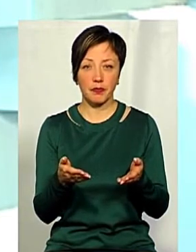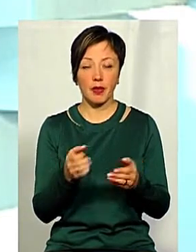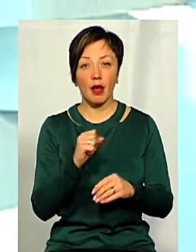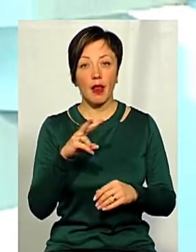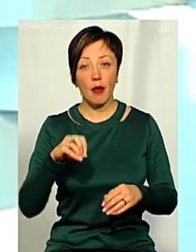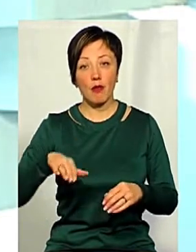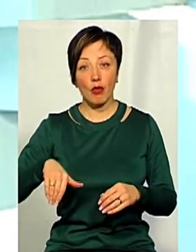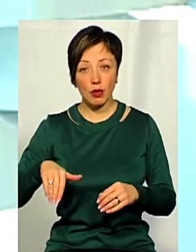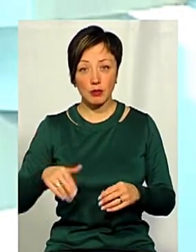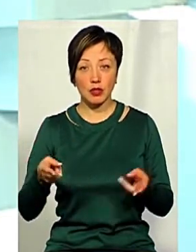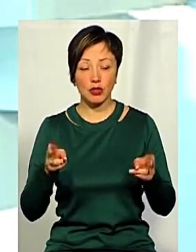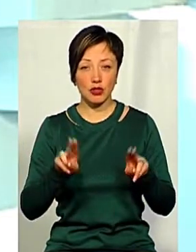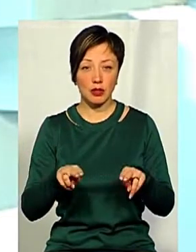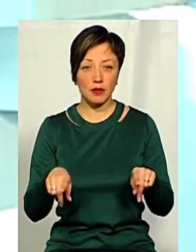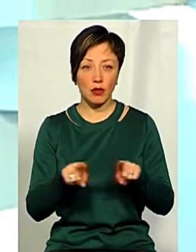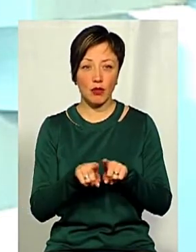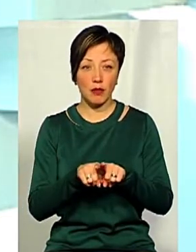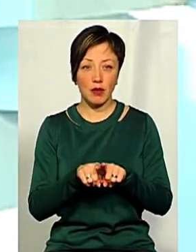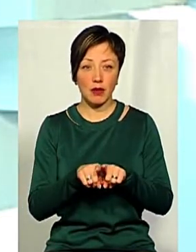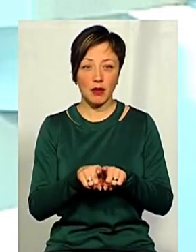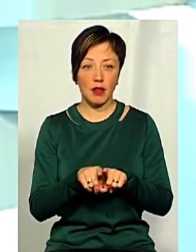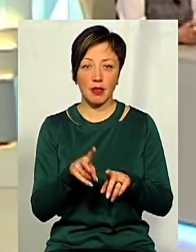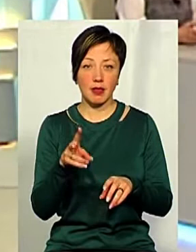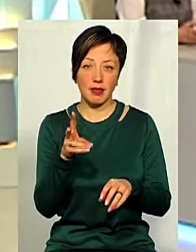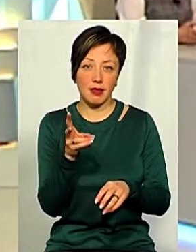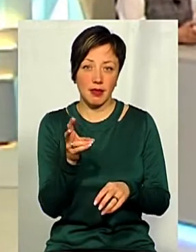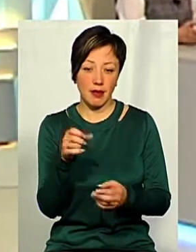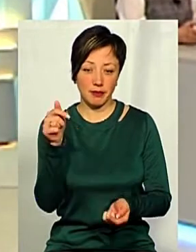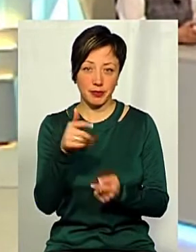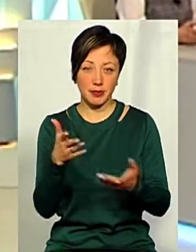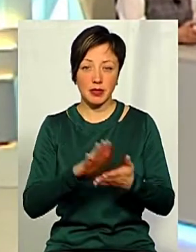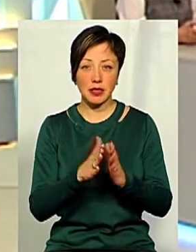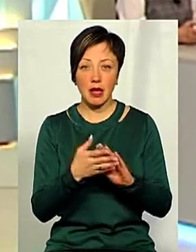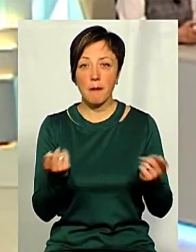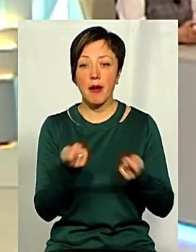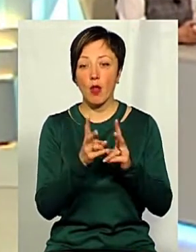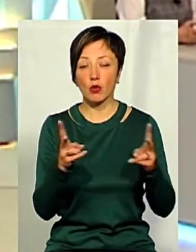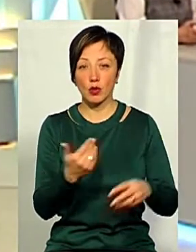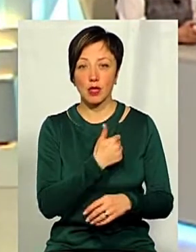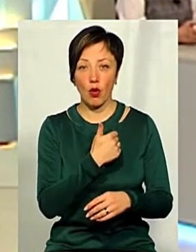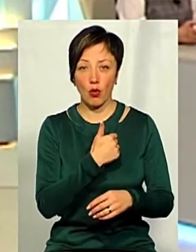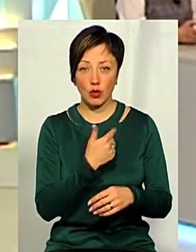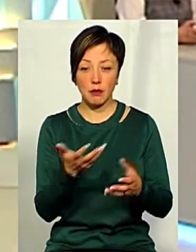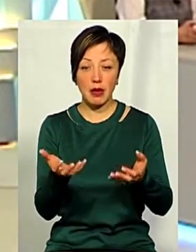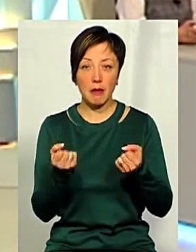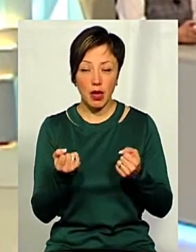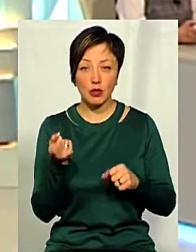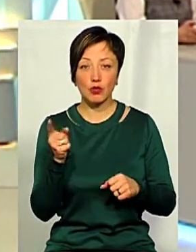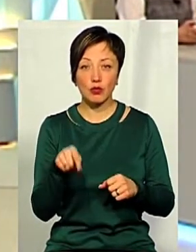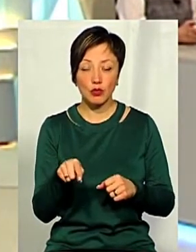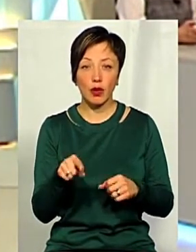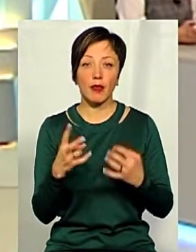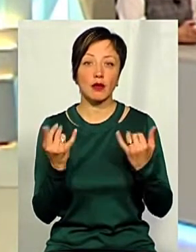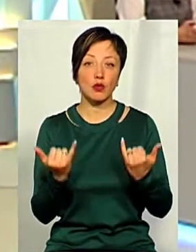але потім вона залишається в такому після використання некондиційному стані, що мало хто на сьогодні захоче її приймати. Тому